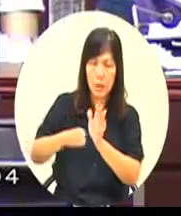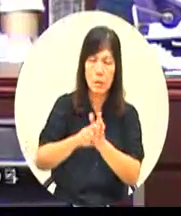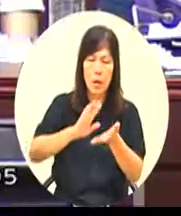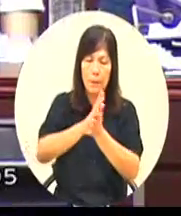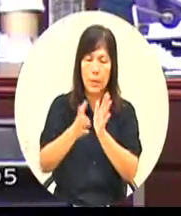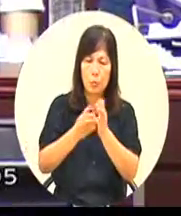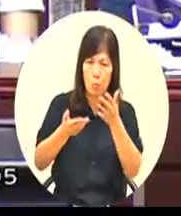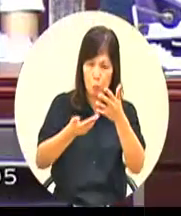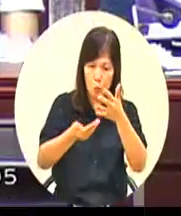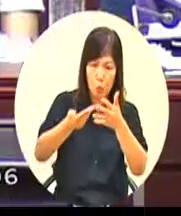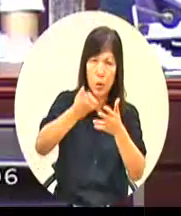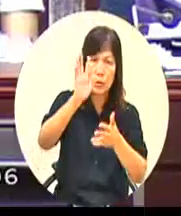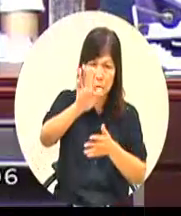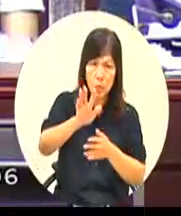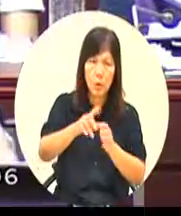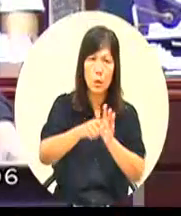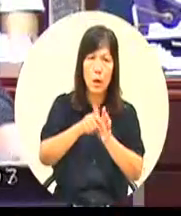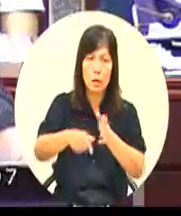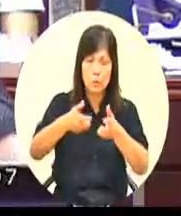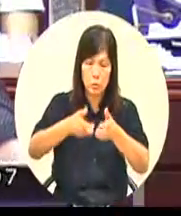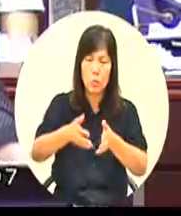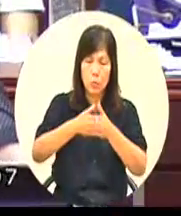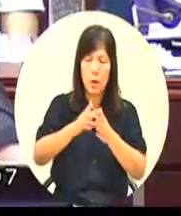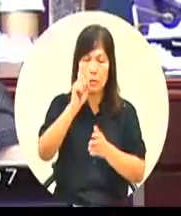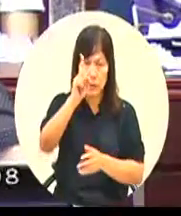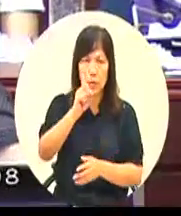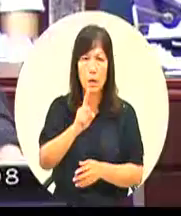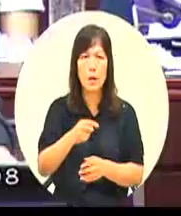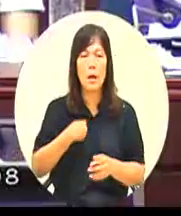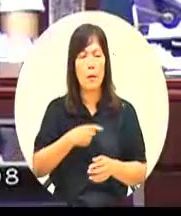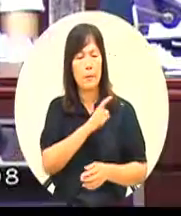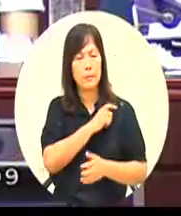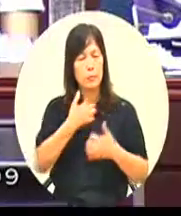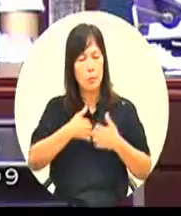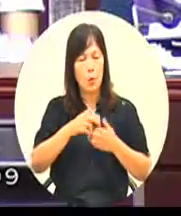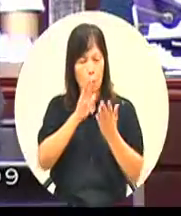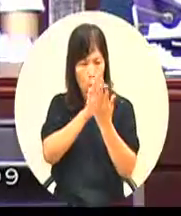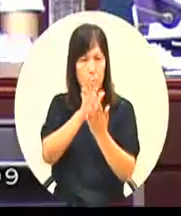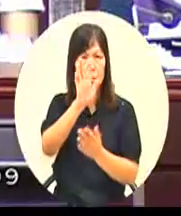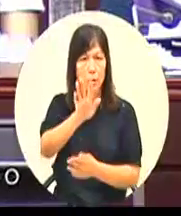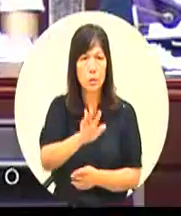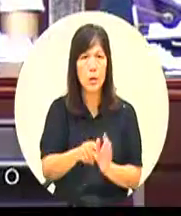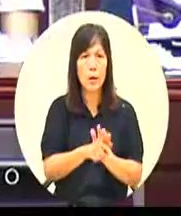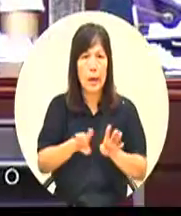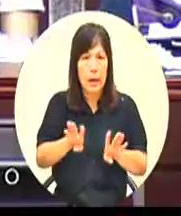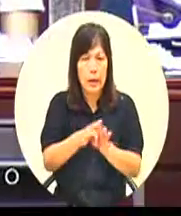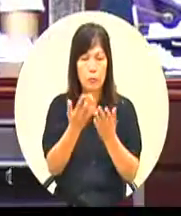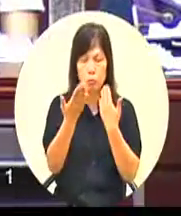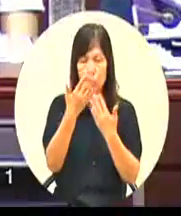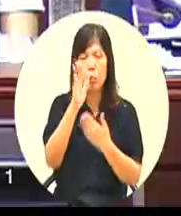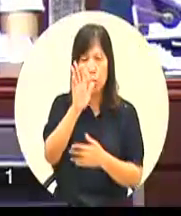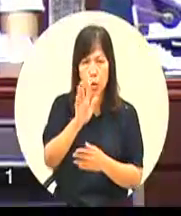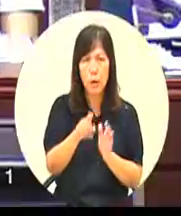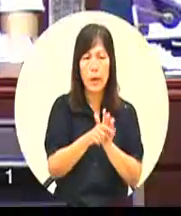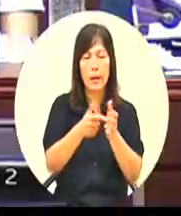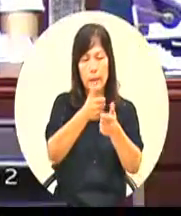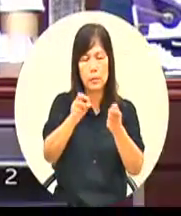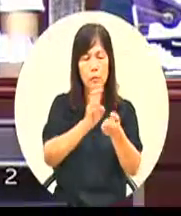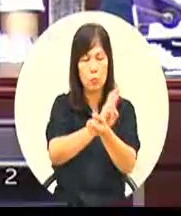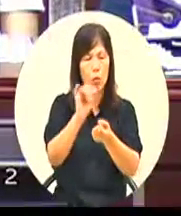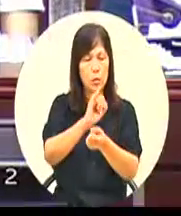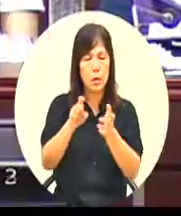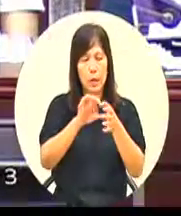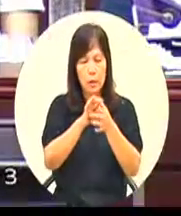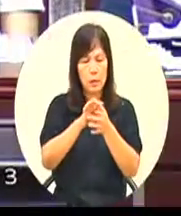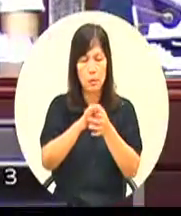很多，这是一个很大的重点，那我也很高兴这个方向已经很明确了，我真的很谢谢林议员一直